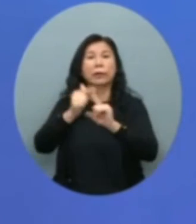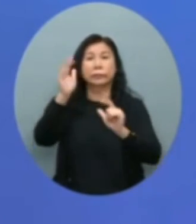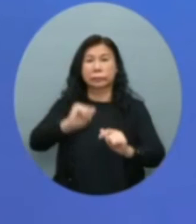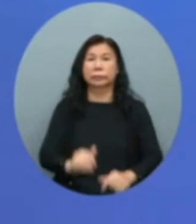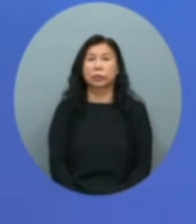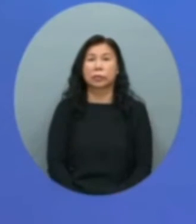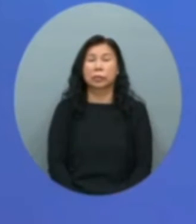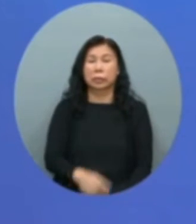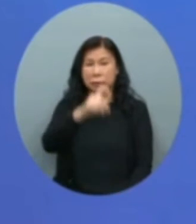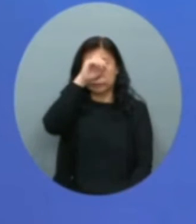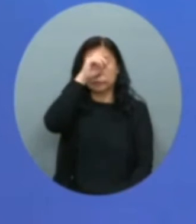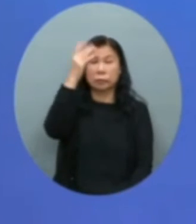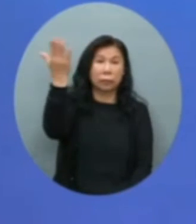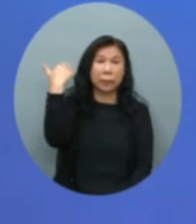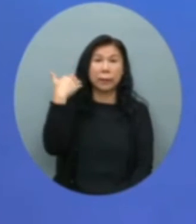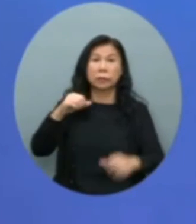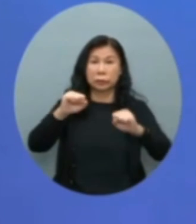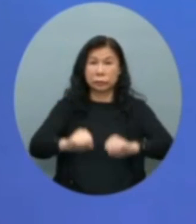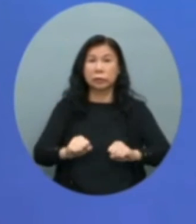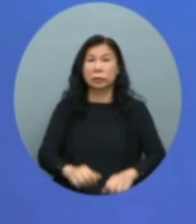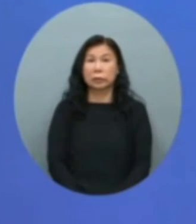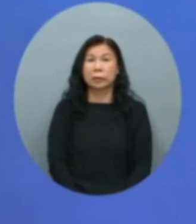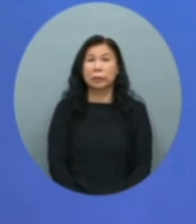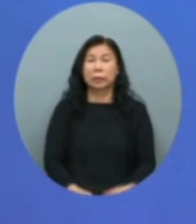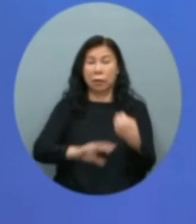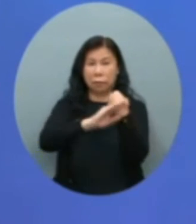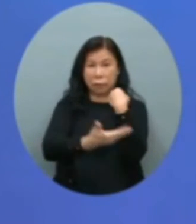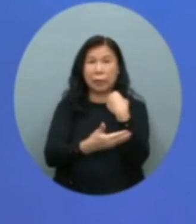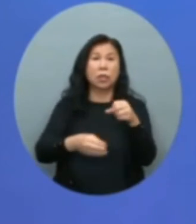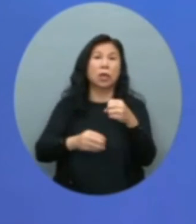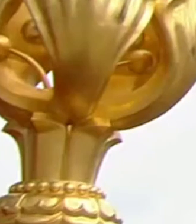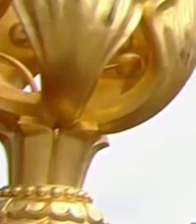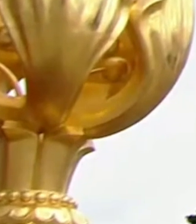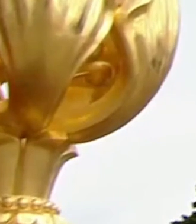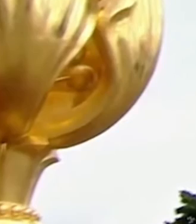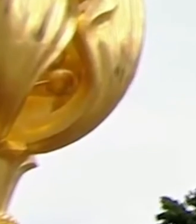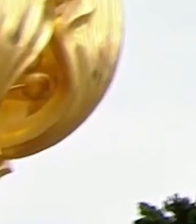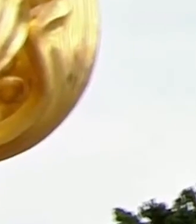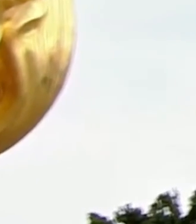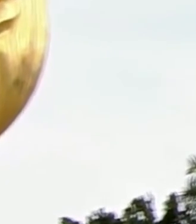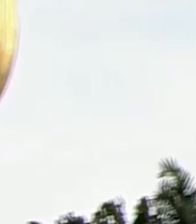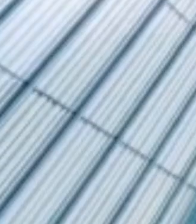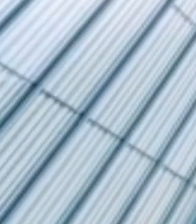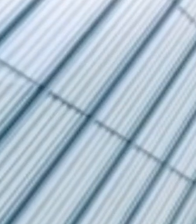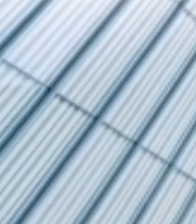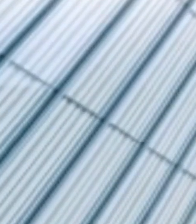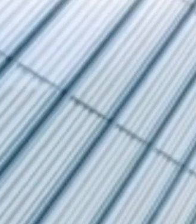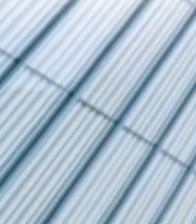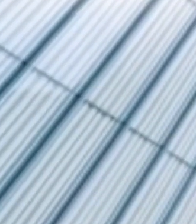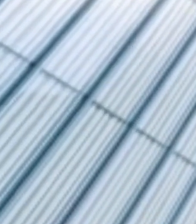法和基本法确定的特区限制秩序，要维护国家安